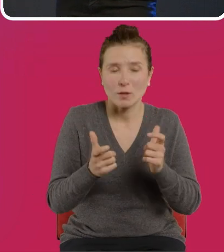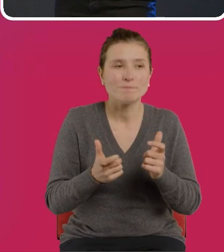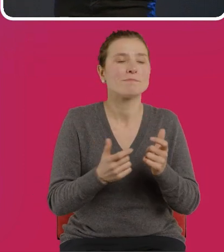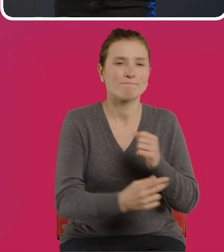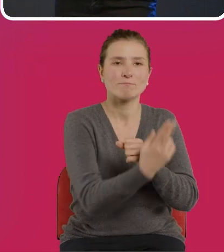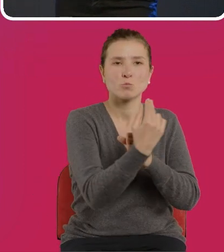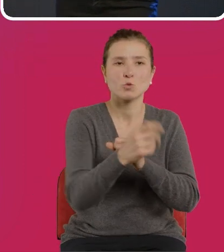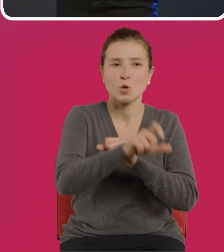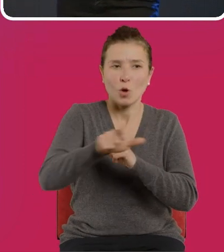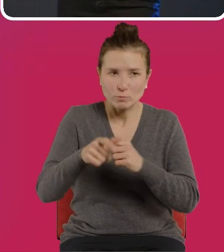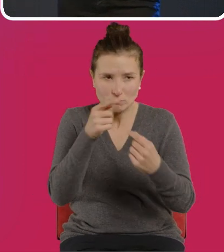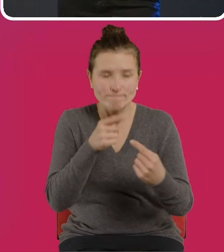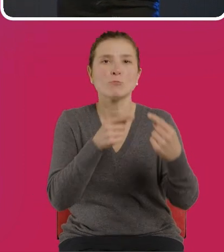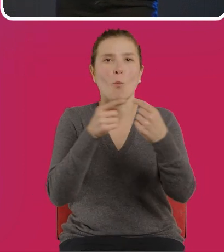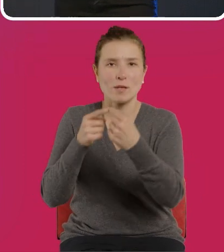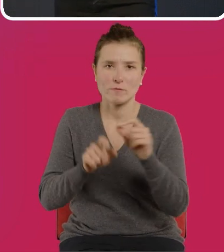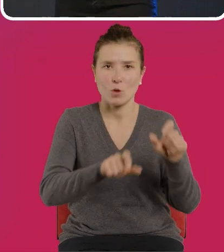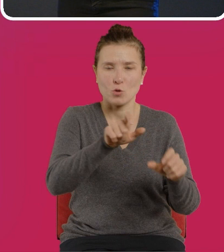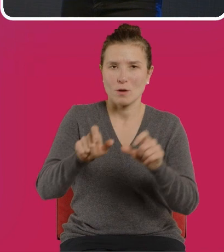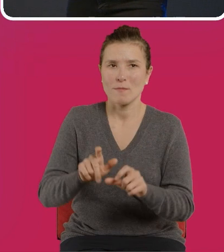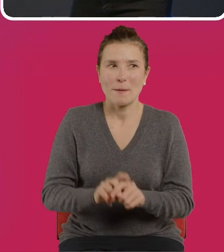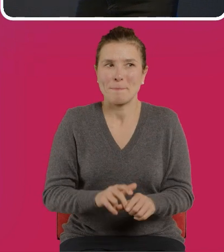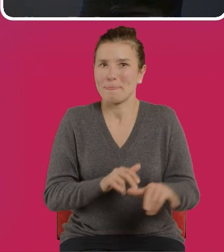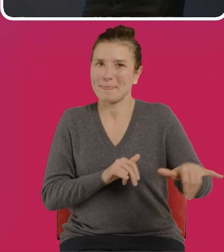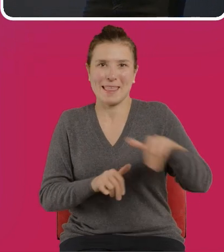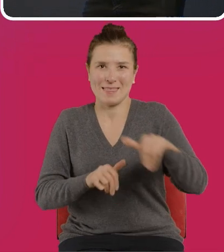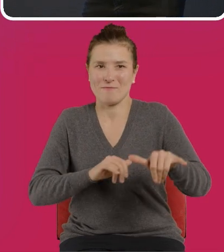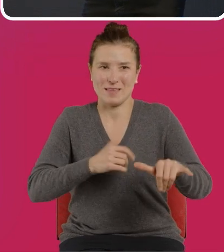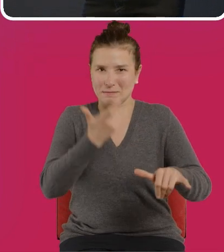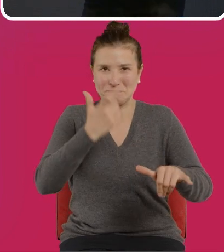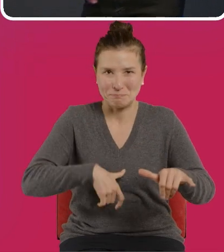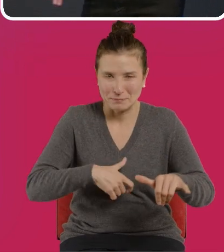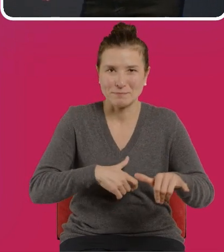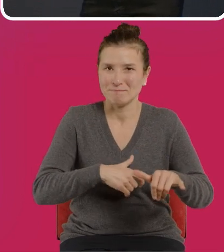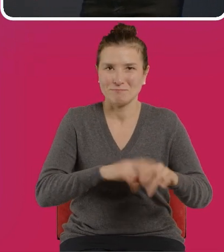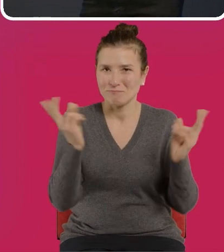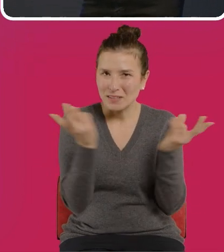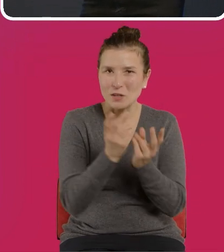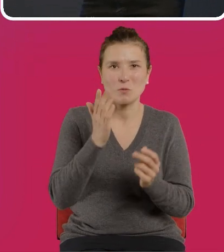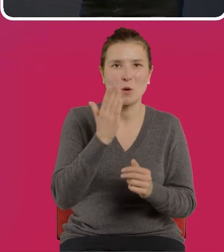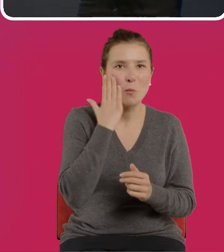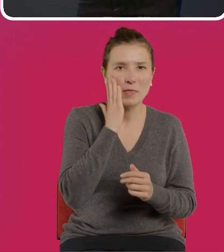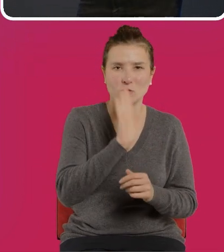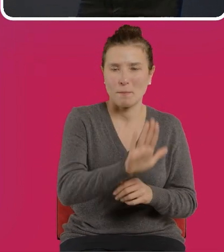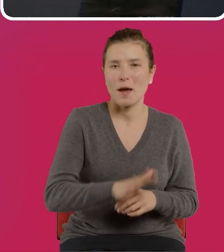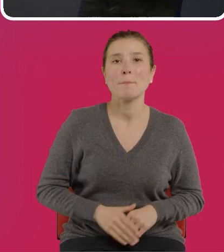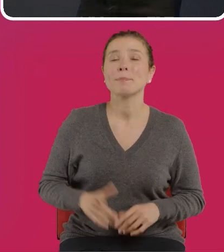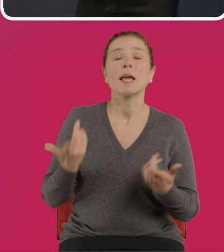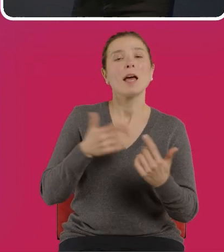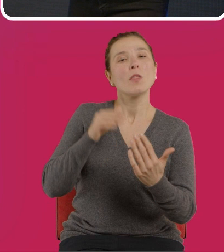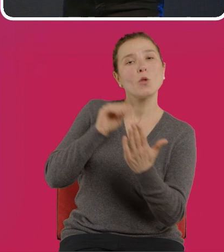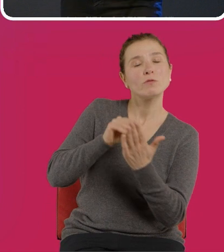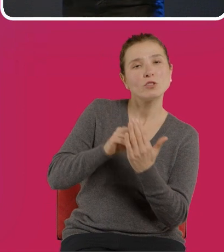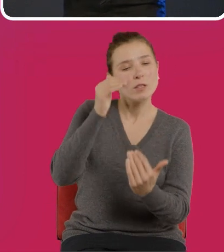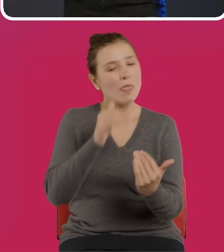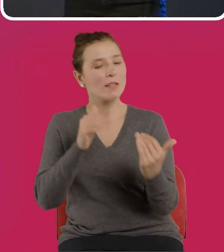zatrudnianie takich odpowiednich ludzi, którzy nie są kimś takimi jak my. Druga sprawa. Czy doświadczenie, czy nastawienie?